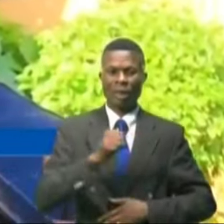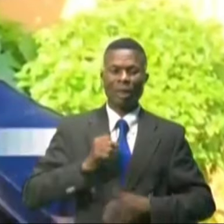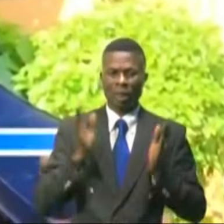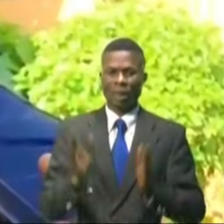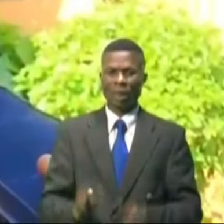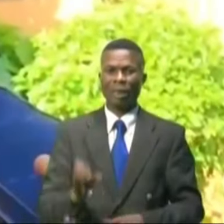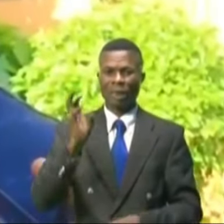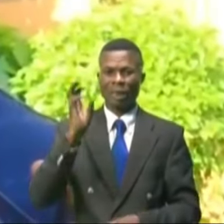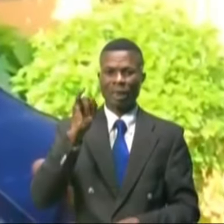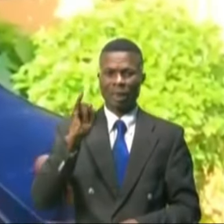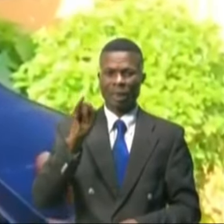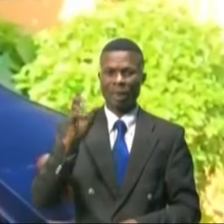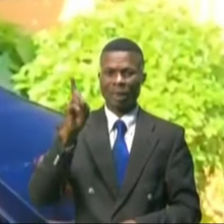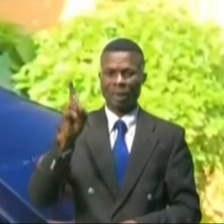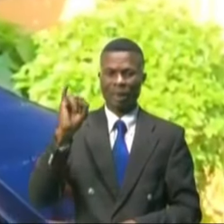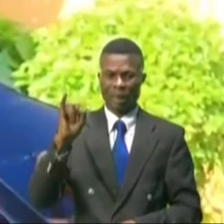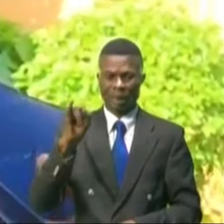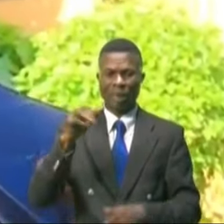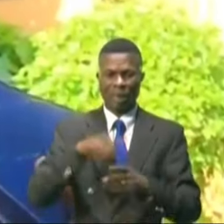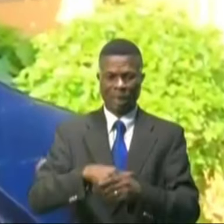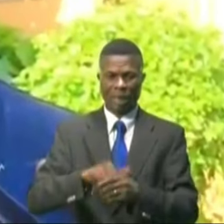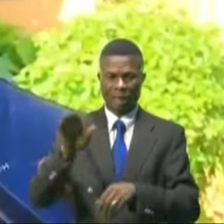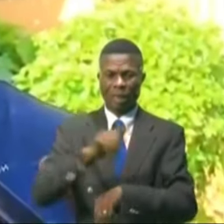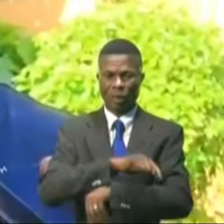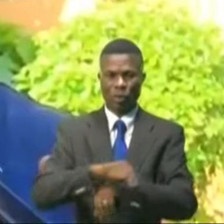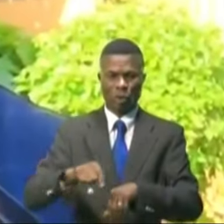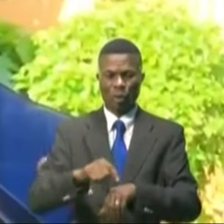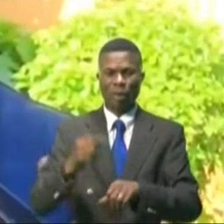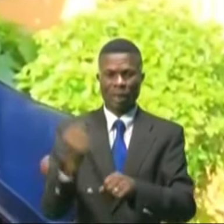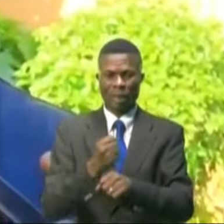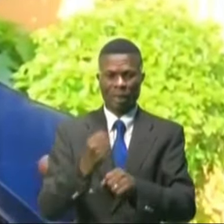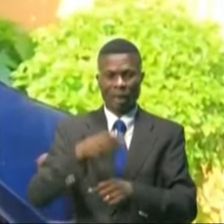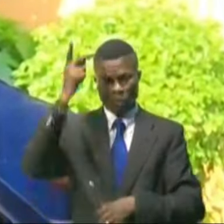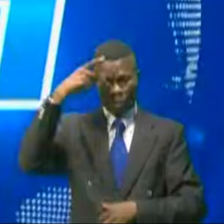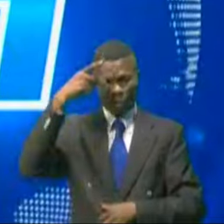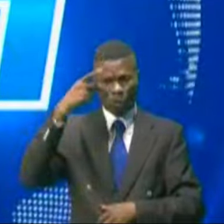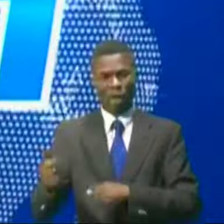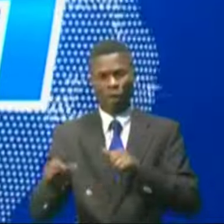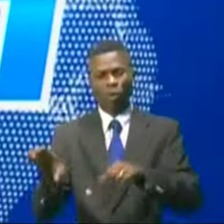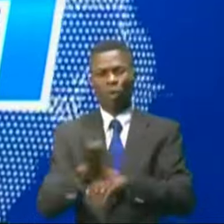Zakaria dans sa gibecière tant politique qu'économique.